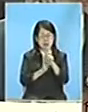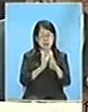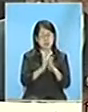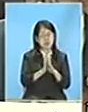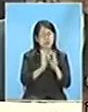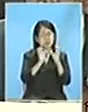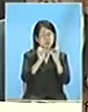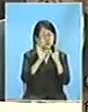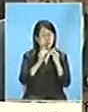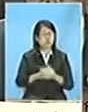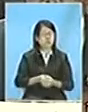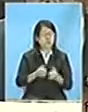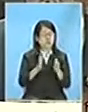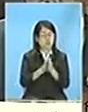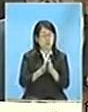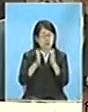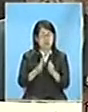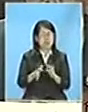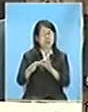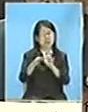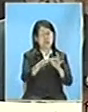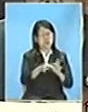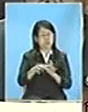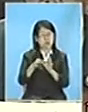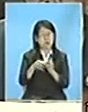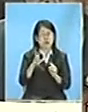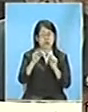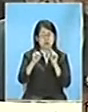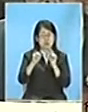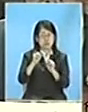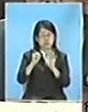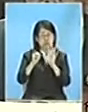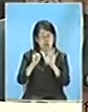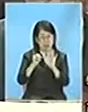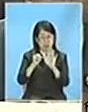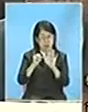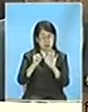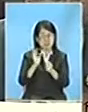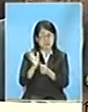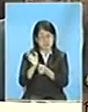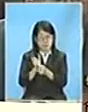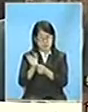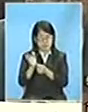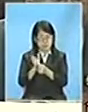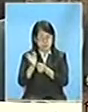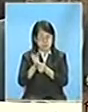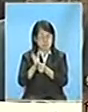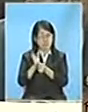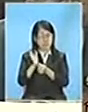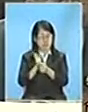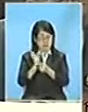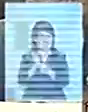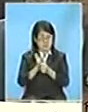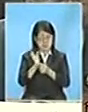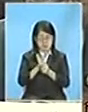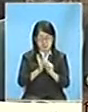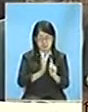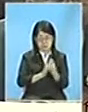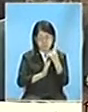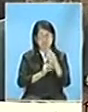าฉะนั้นมาตรา5ให้แก้ไขนะครับให้แก้ไขมาตรา5แล้